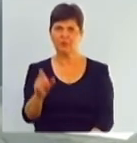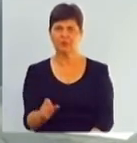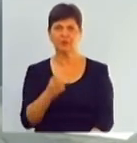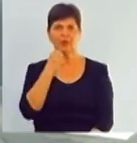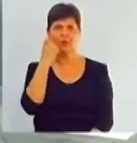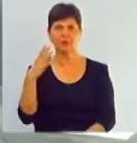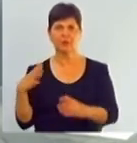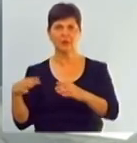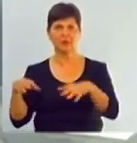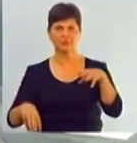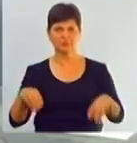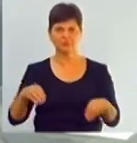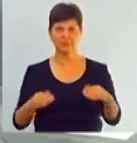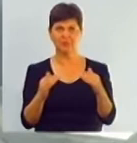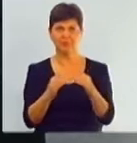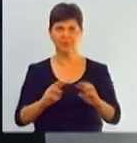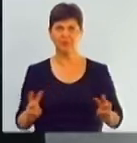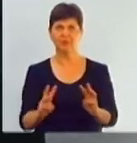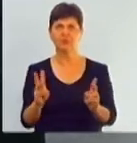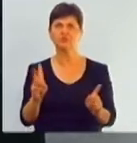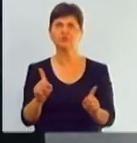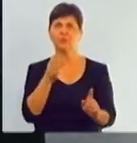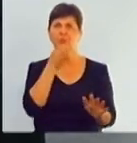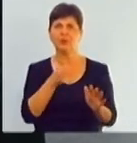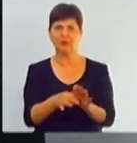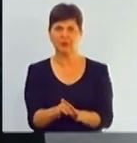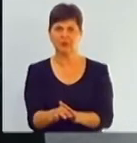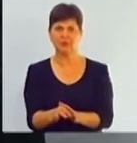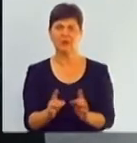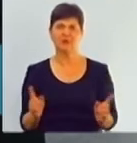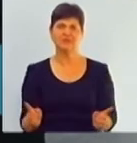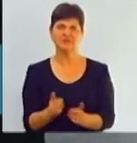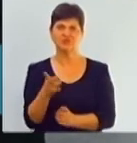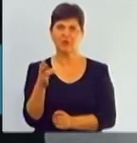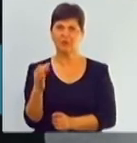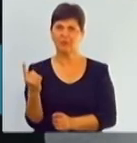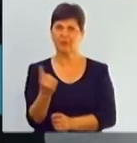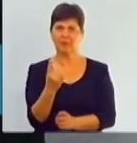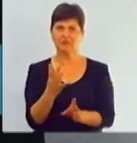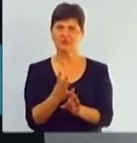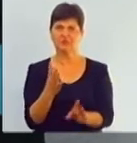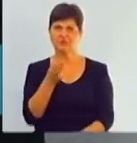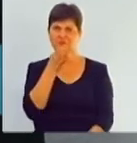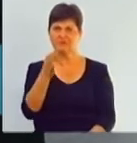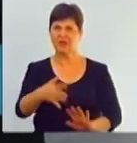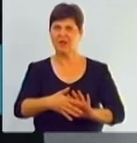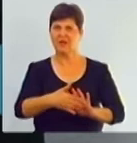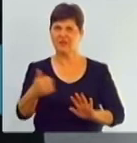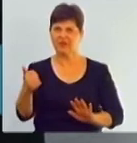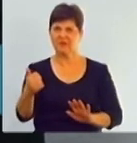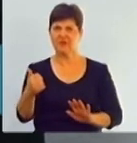сусідське приміщення. Що робити, порадьте? Ну, звичайно, перше, що необхідно зробити, це викликати